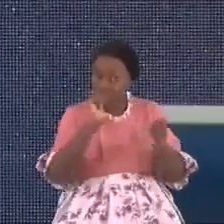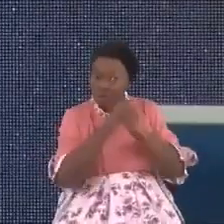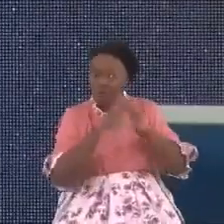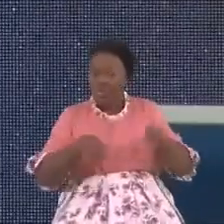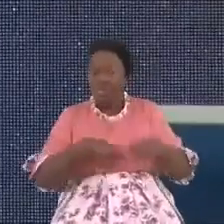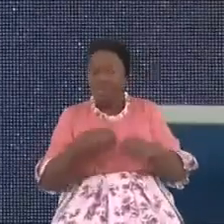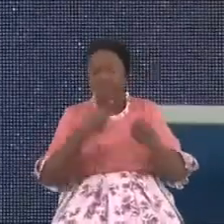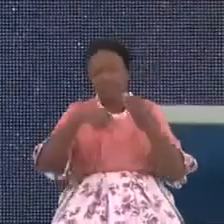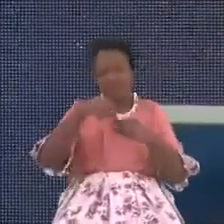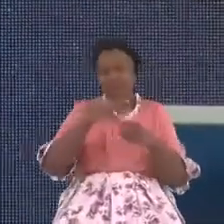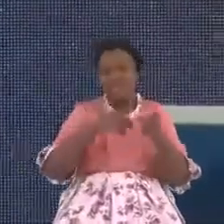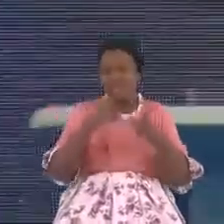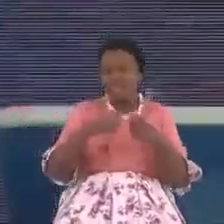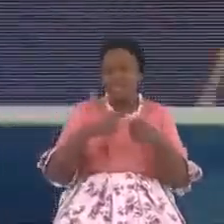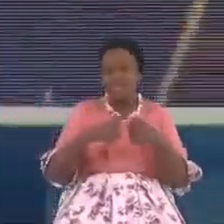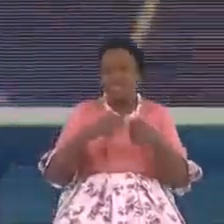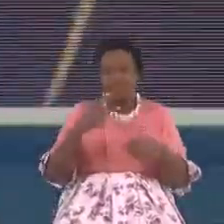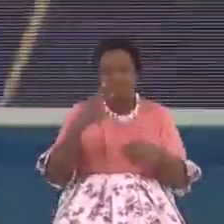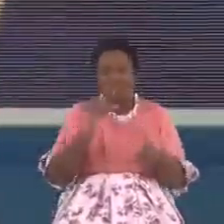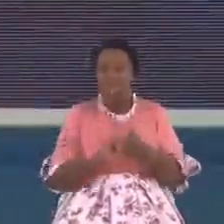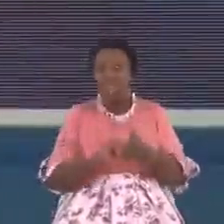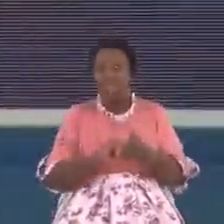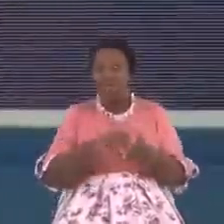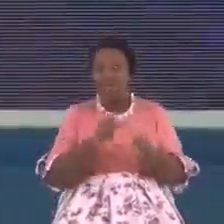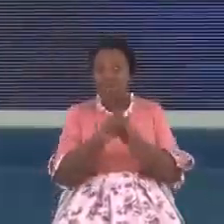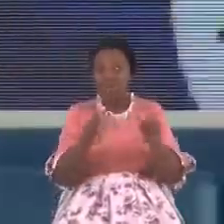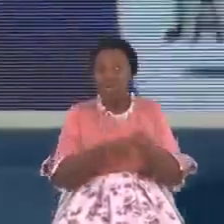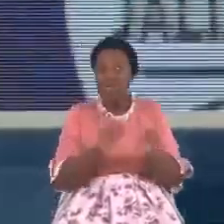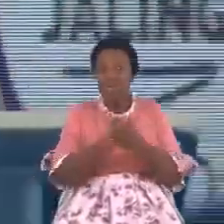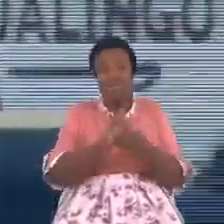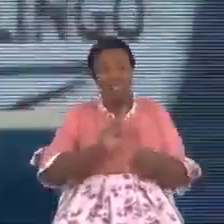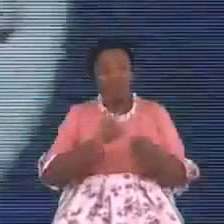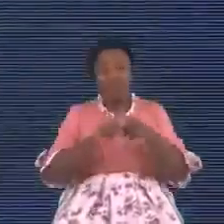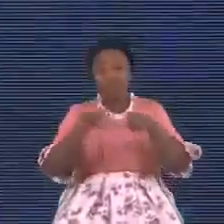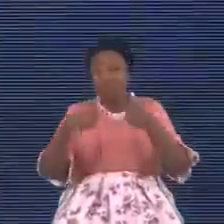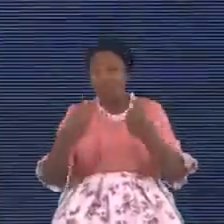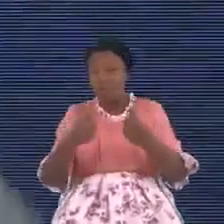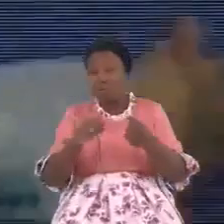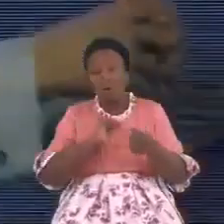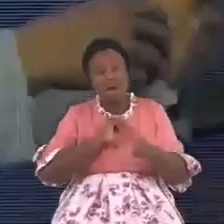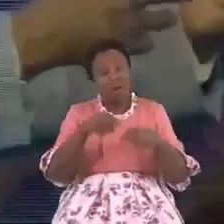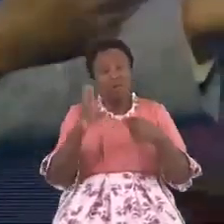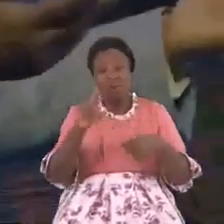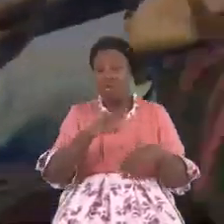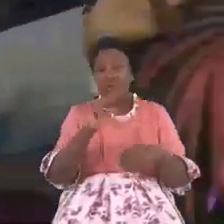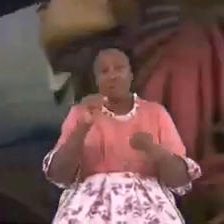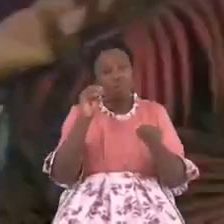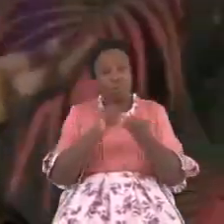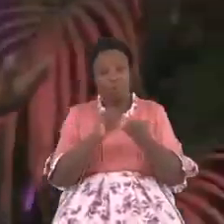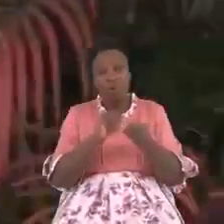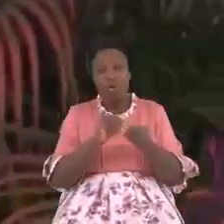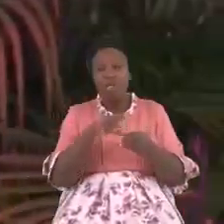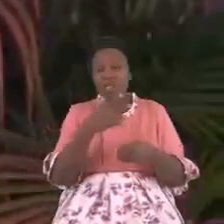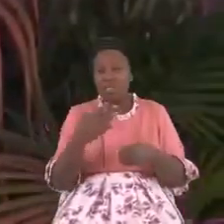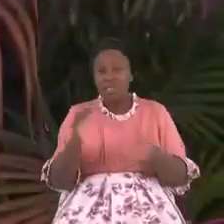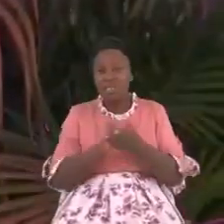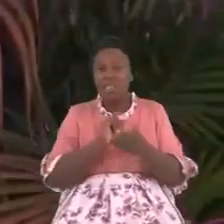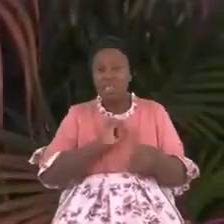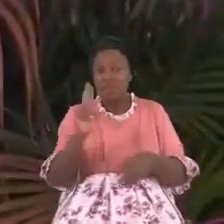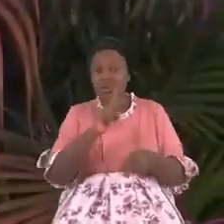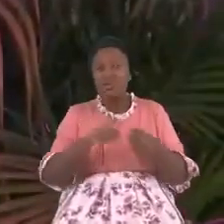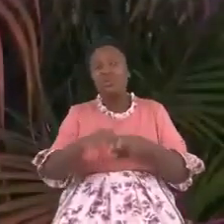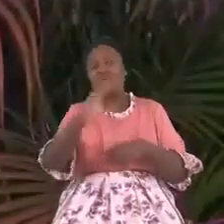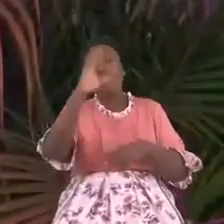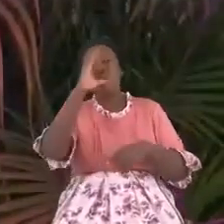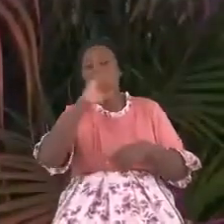ọzọ. Ebe ndị m na-agabu na mbụ, agakwa m ọzọ. Ihe ndị m na-aṅụ,